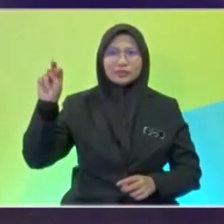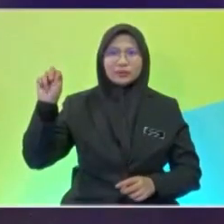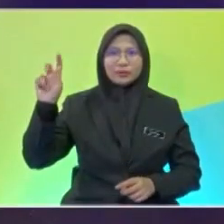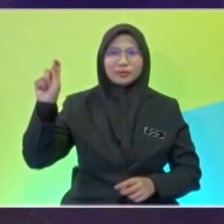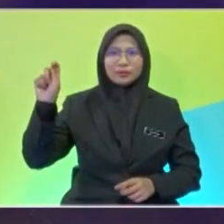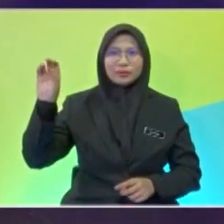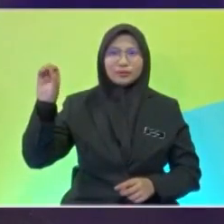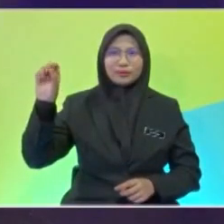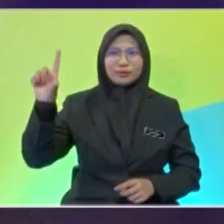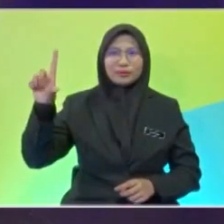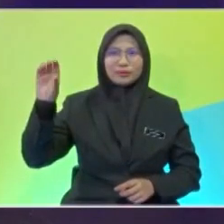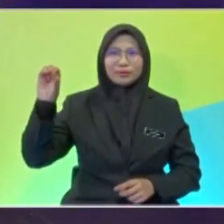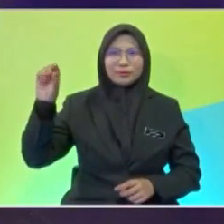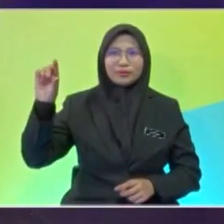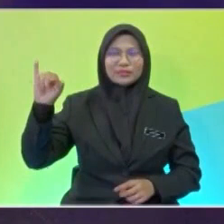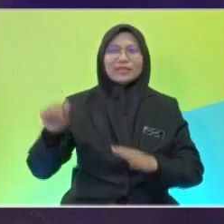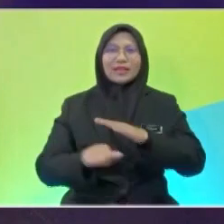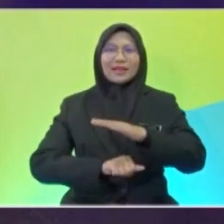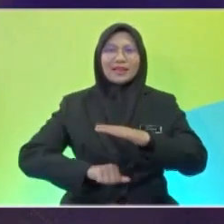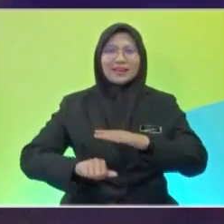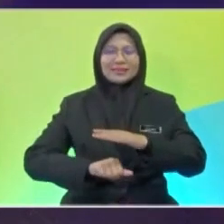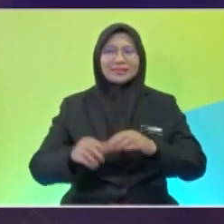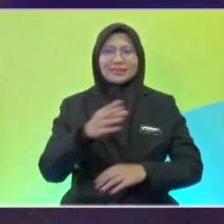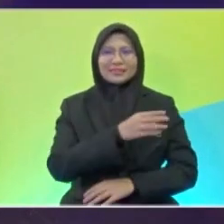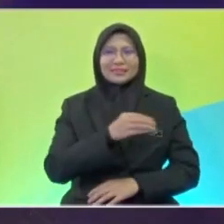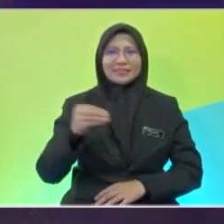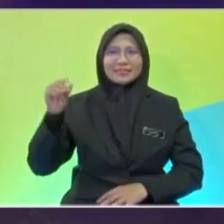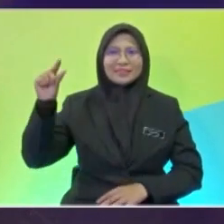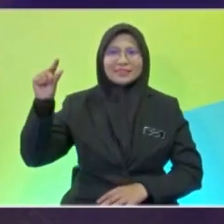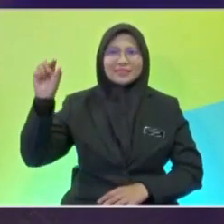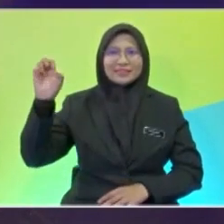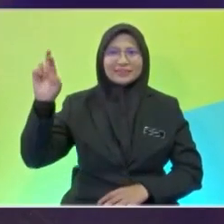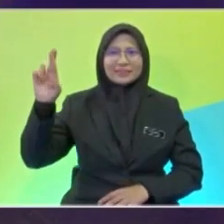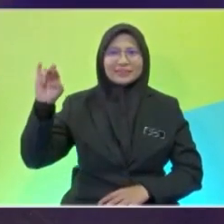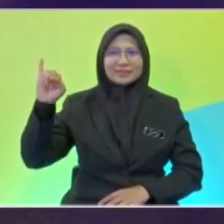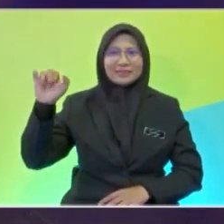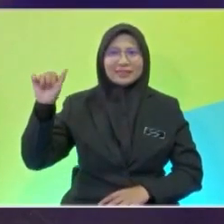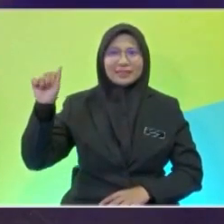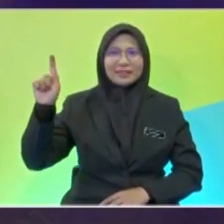ini kita akan memberikan fokus kepada menjawab soal dan bahagian